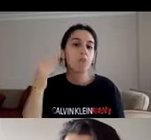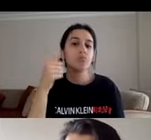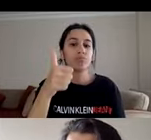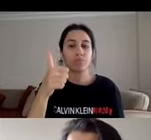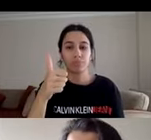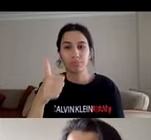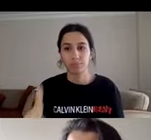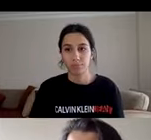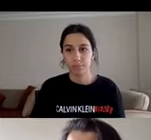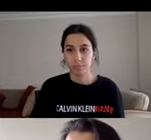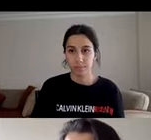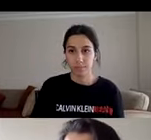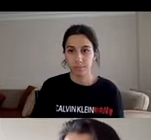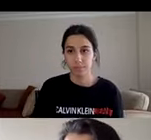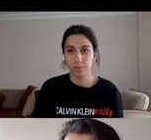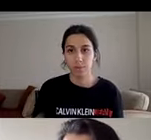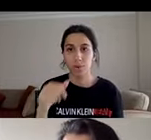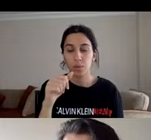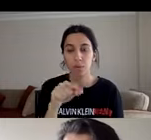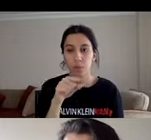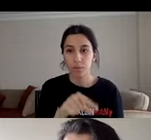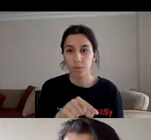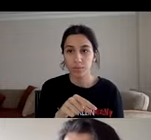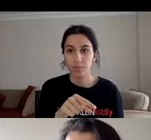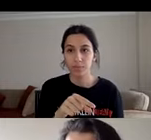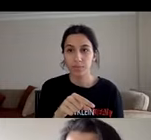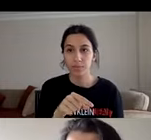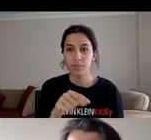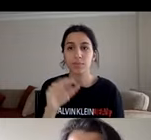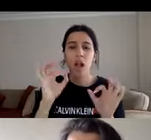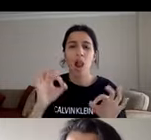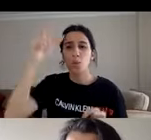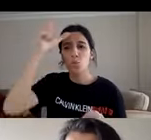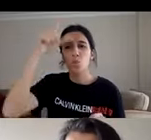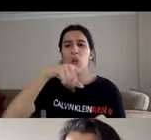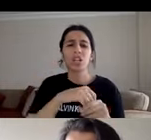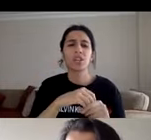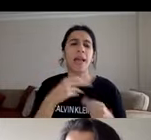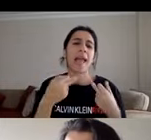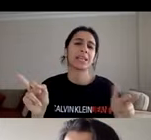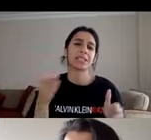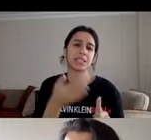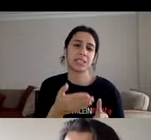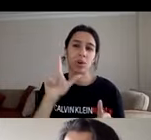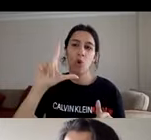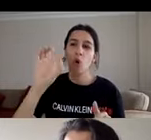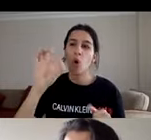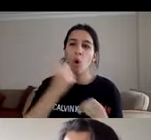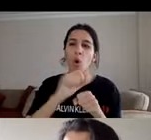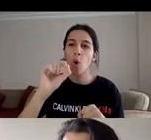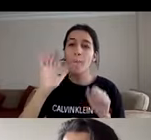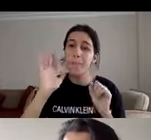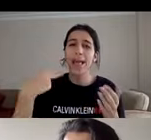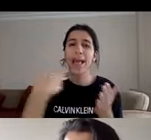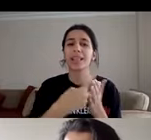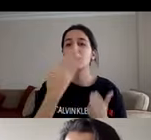kavrayabilecek. Bu işin 101 seviyesinde konuştuğumuz bir konu. Hala Türkiye'de çok büyük bir eksiklik. Logolarına bile etiket